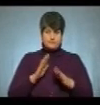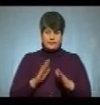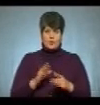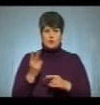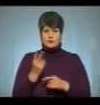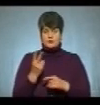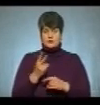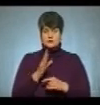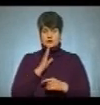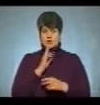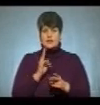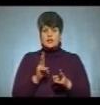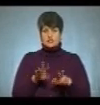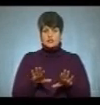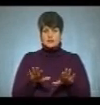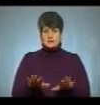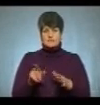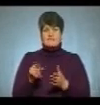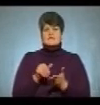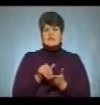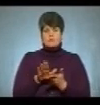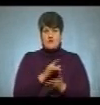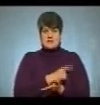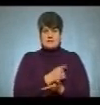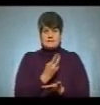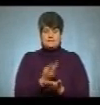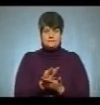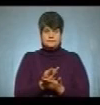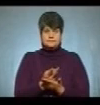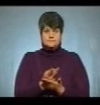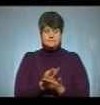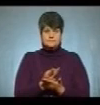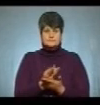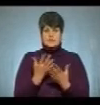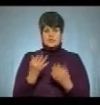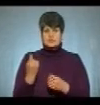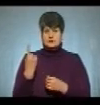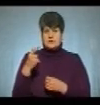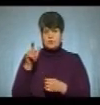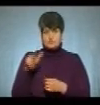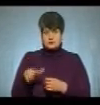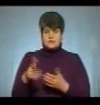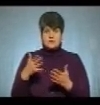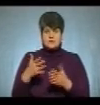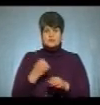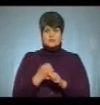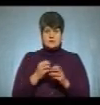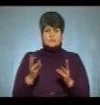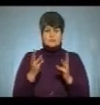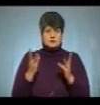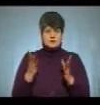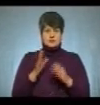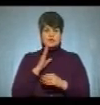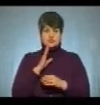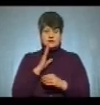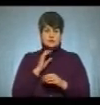пацієнток залишилися на місцях, вони відмовилися від госпіталізації. Ще одна людина, яка спричинила пожежу,